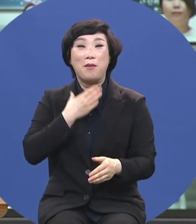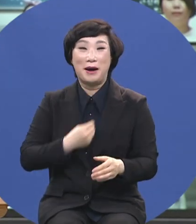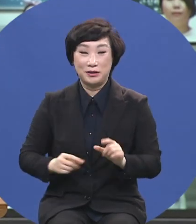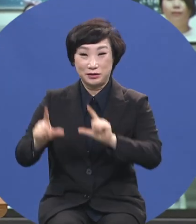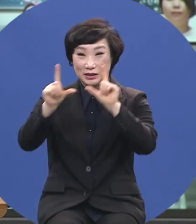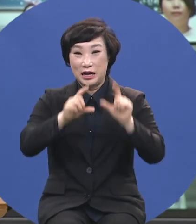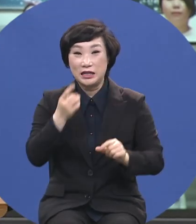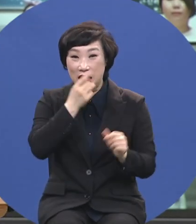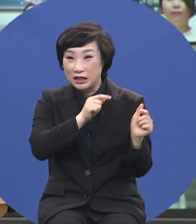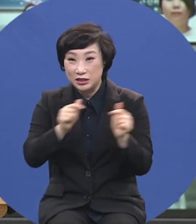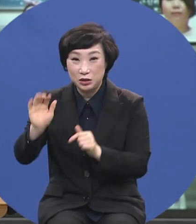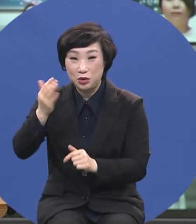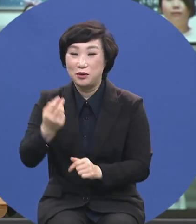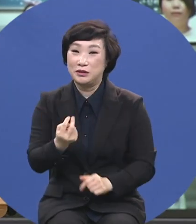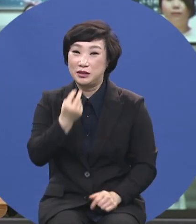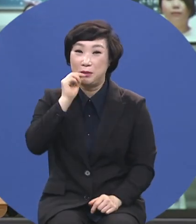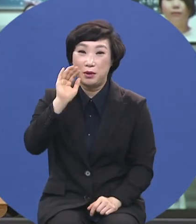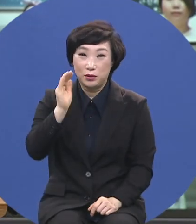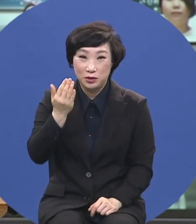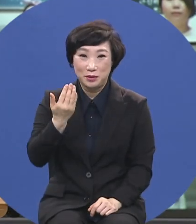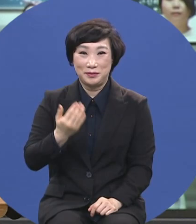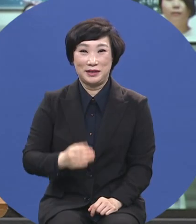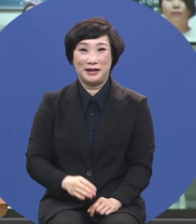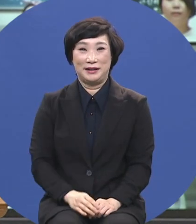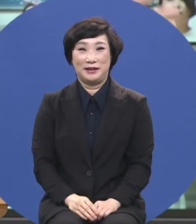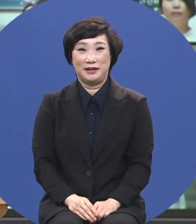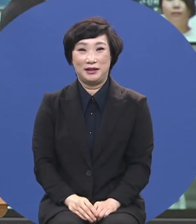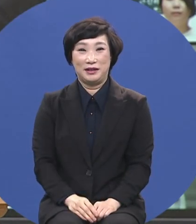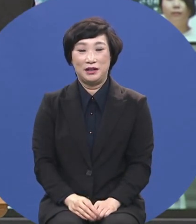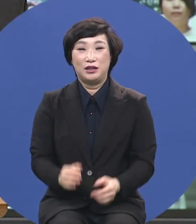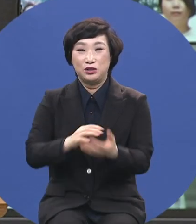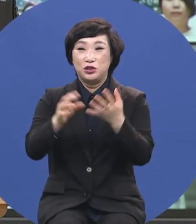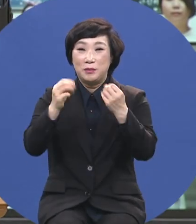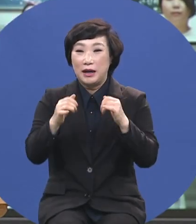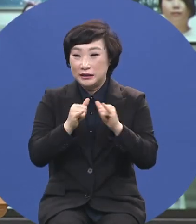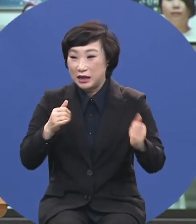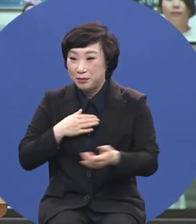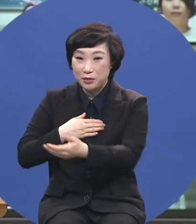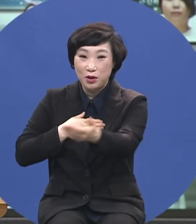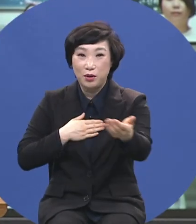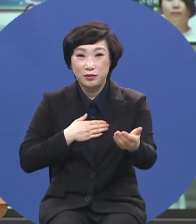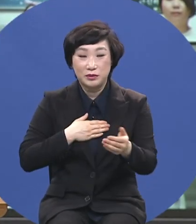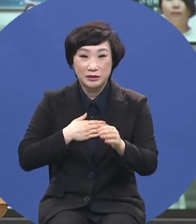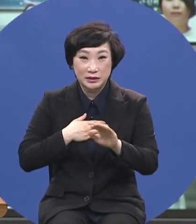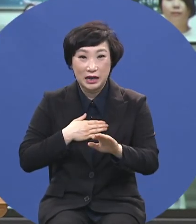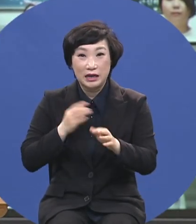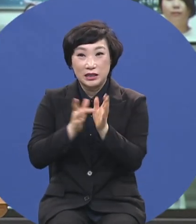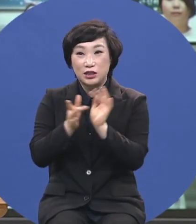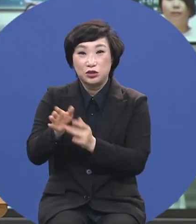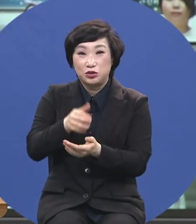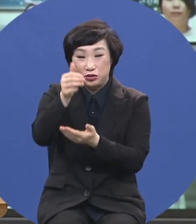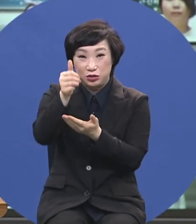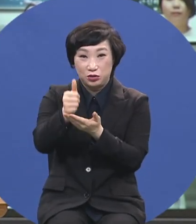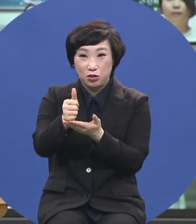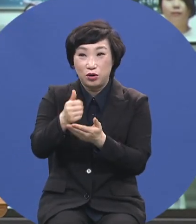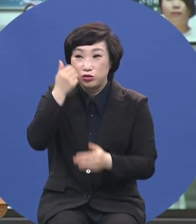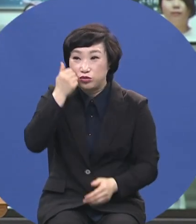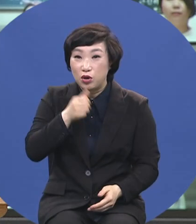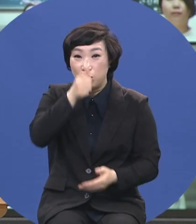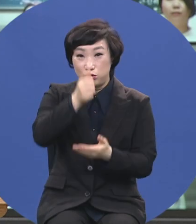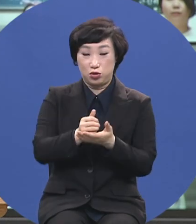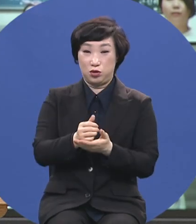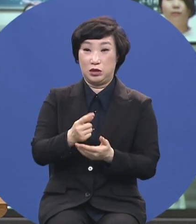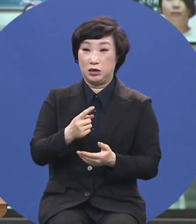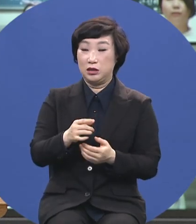살아야 할 양식이요 생명입니다. 수많은 사람들이 예수 그리스도를 죄